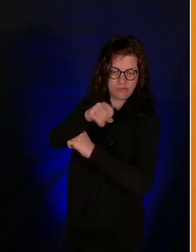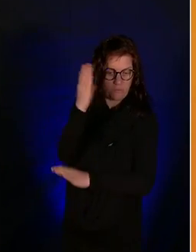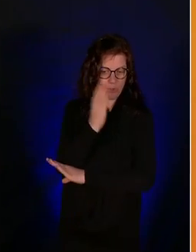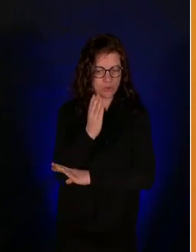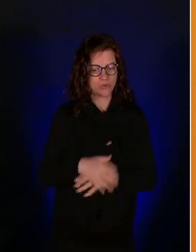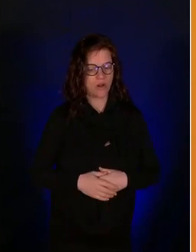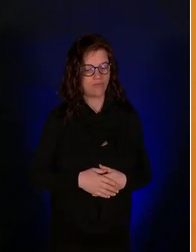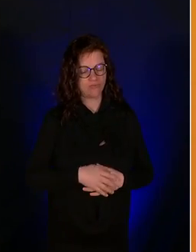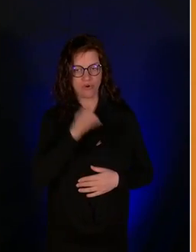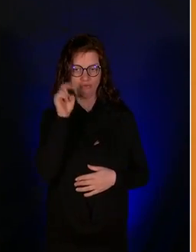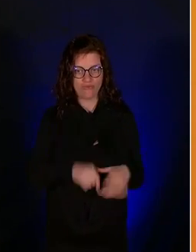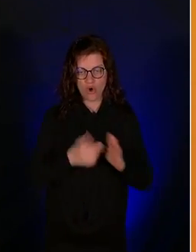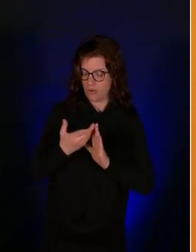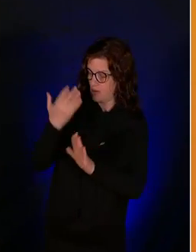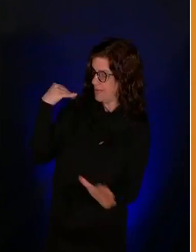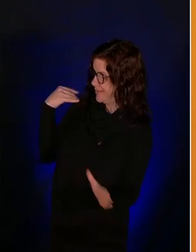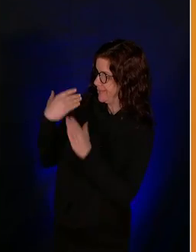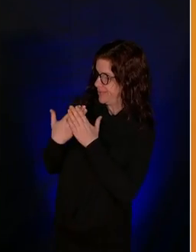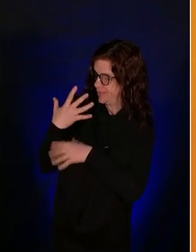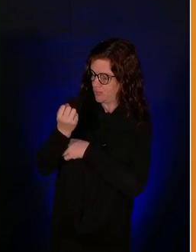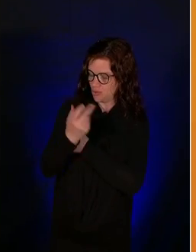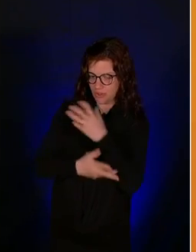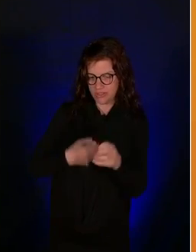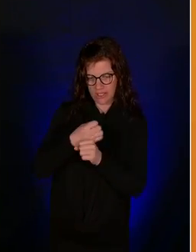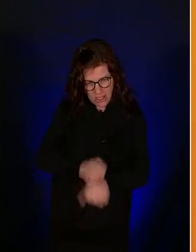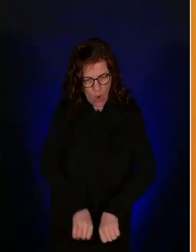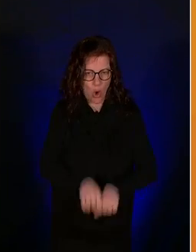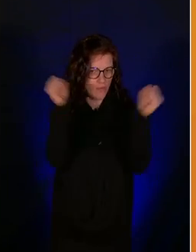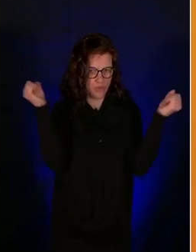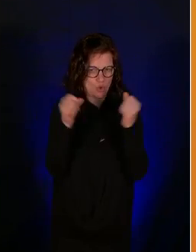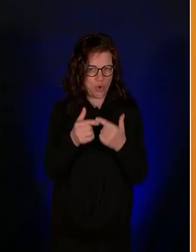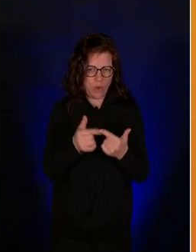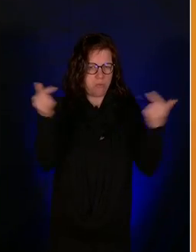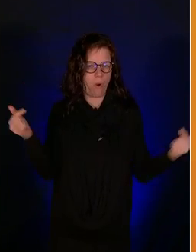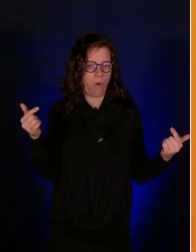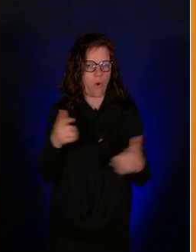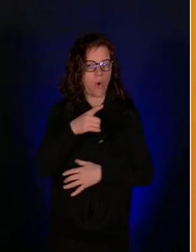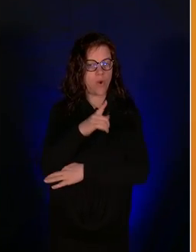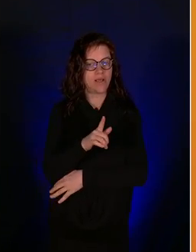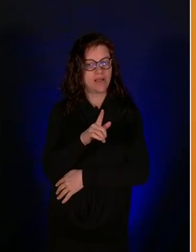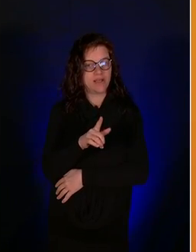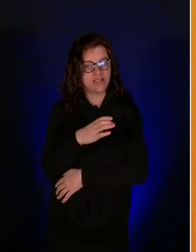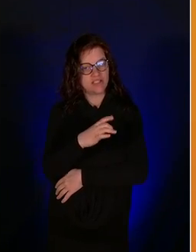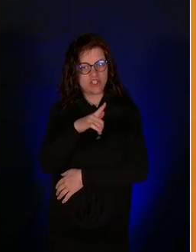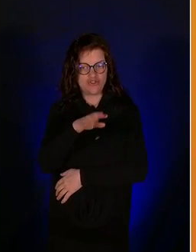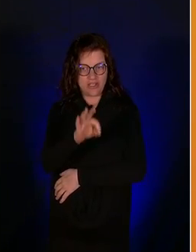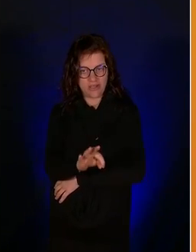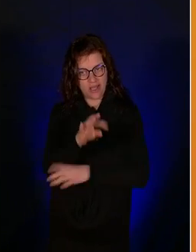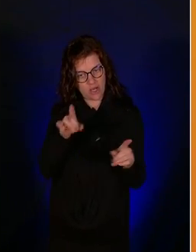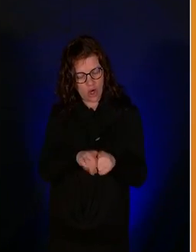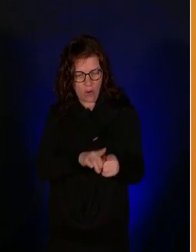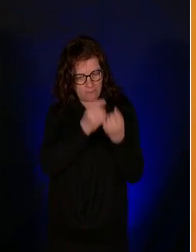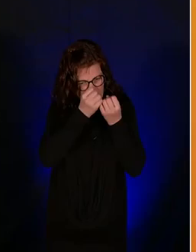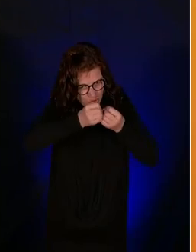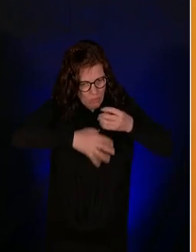porter rupture avec ce que nous avons vécu ces dernières années. Une CGT qui ne lâchera pas la proie pour l'ombre